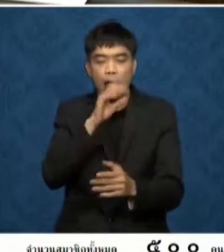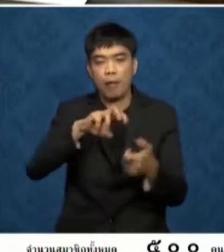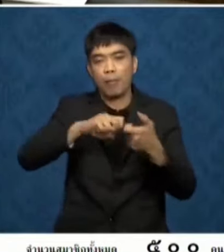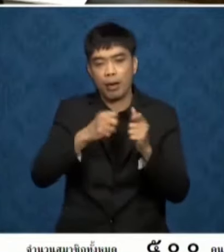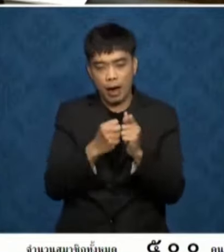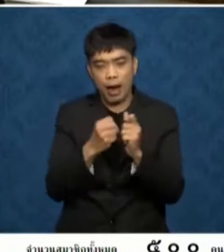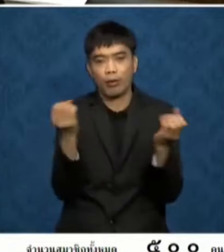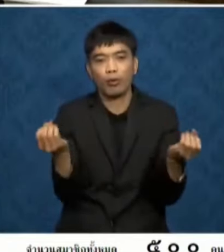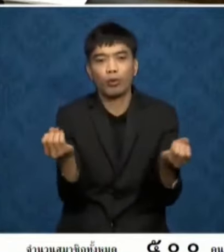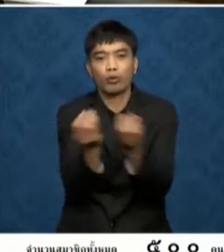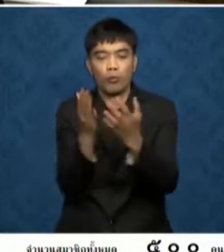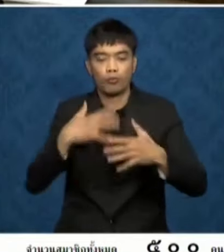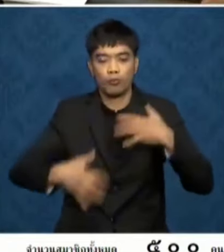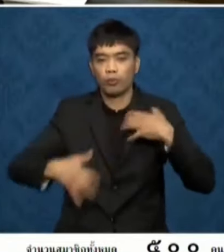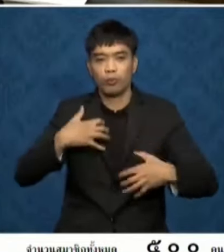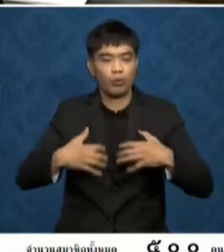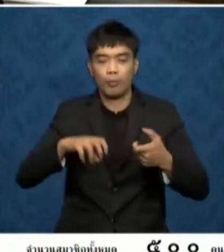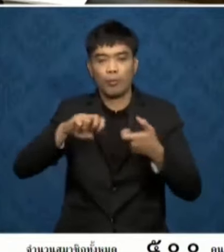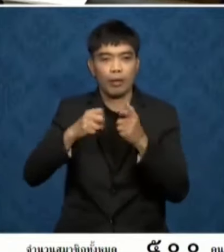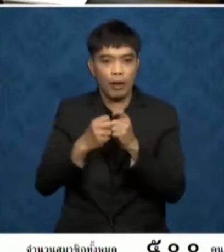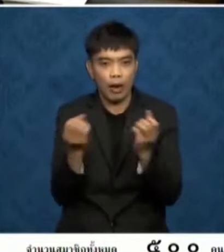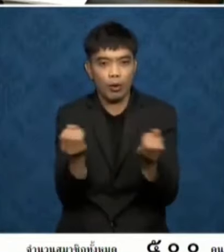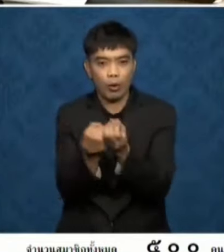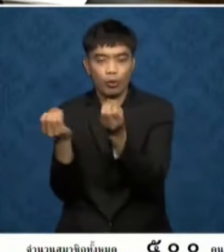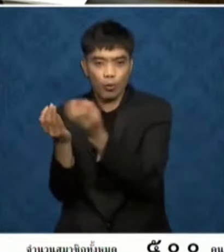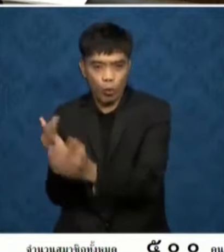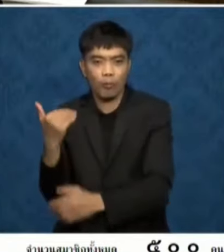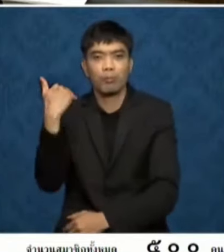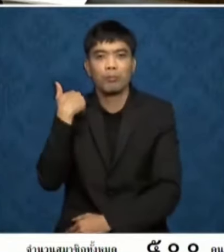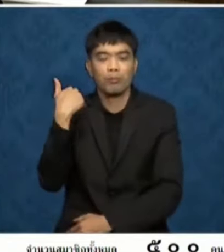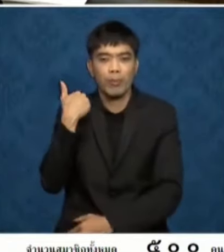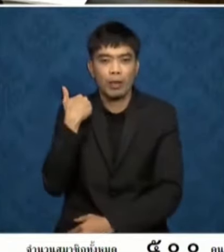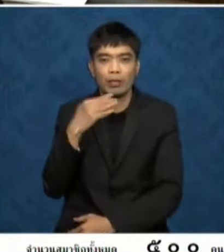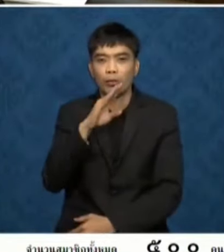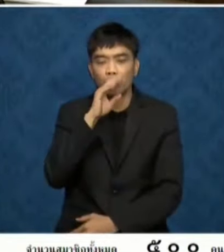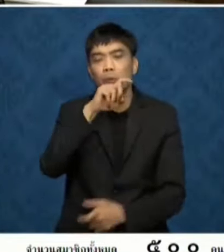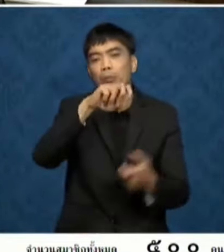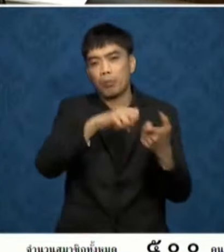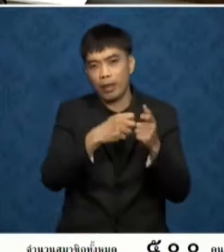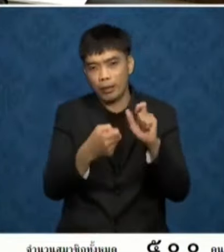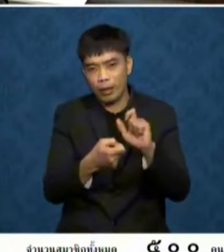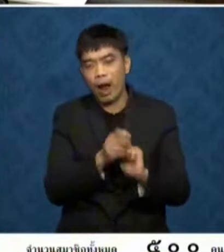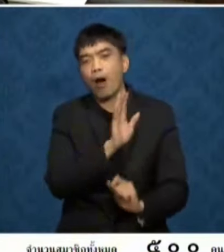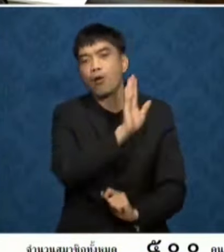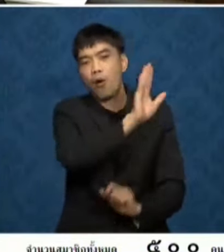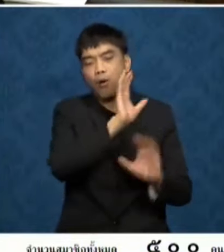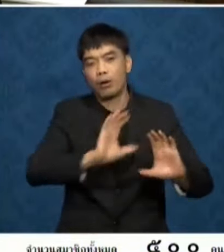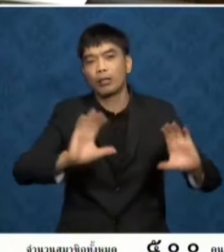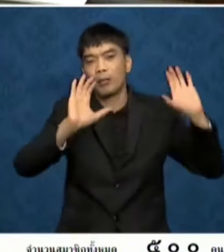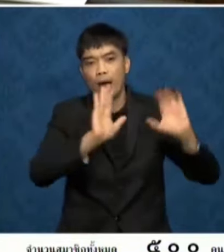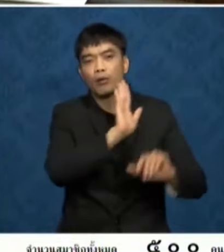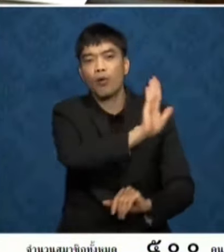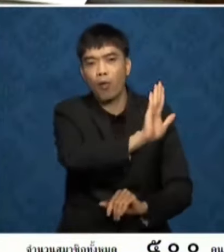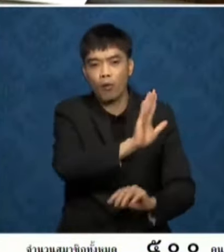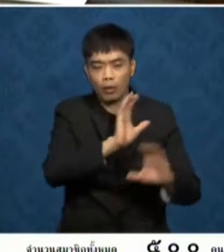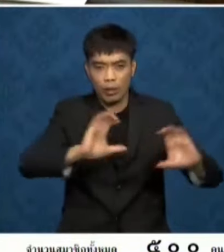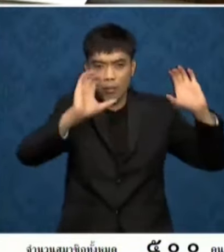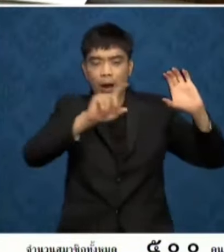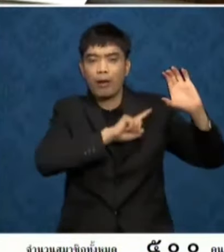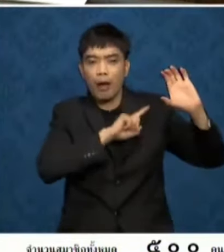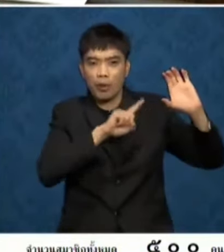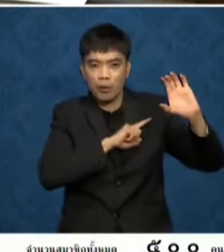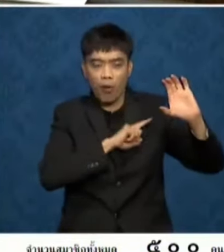ที่ต้องแบกรับต้นทุนพลังงานที่สูงมากขึ้นจากความบกพร่องและไม่รัดกุมของรัฐบาลแทนที่รัฐบาลจะ